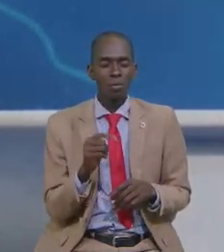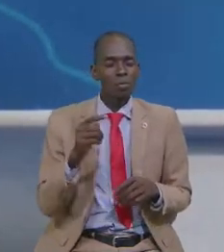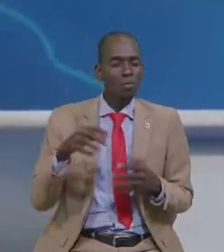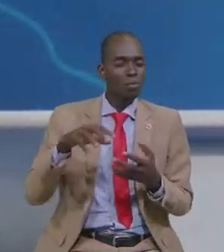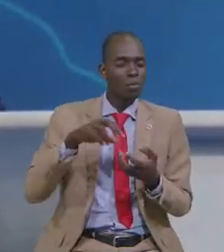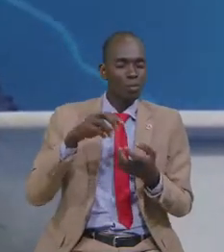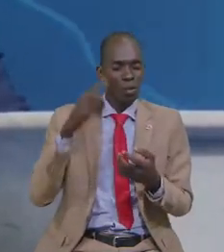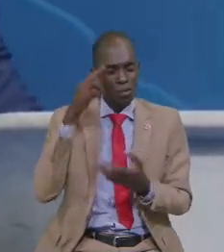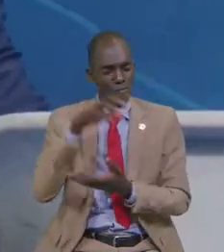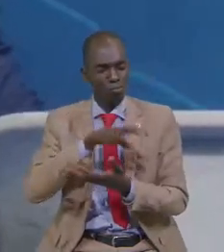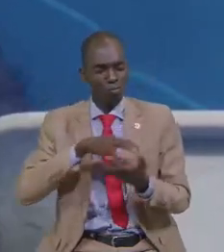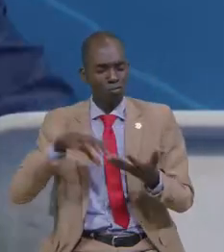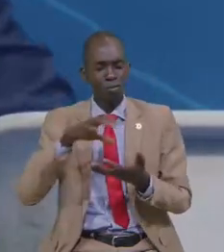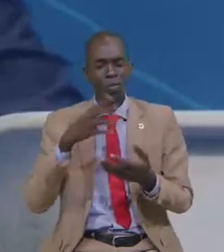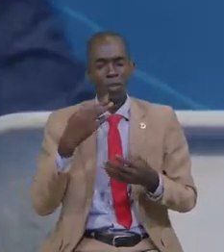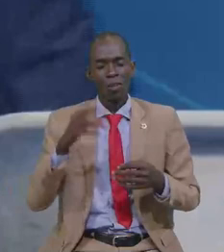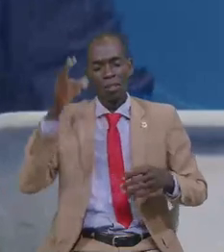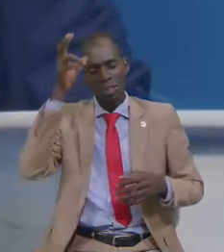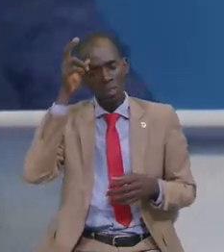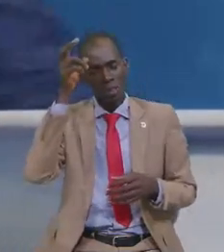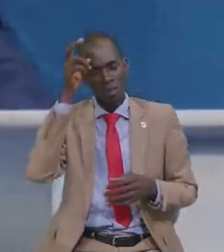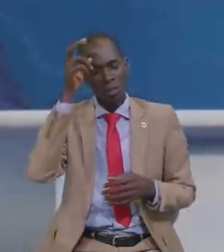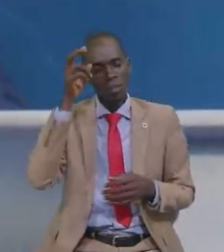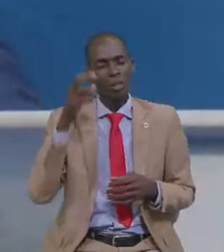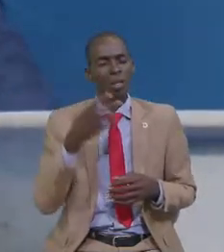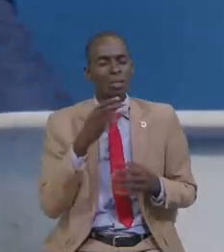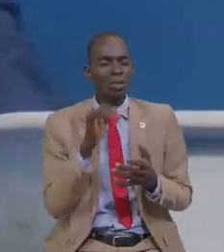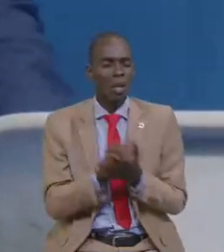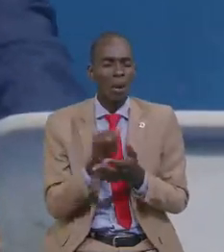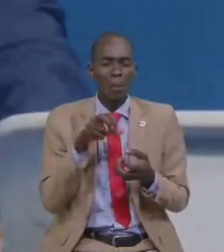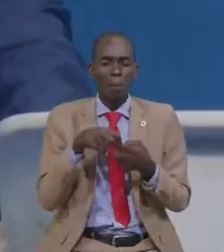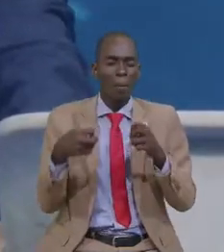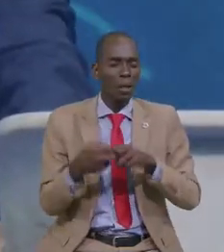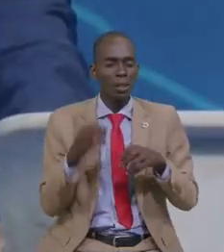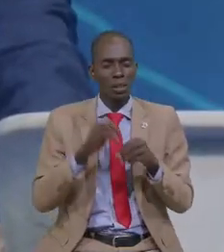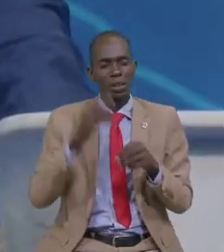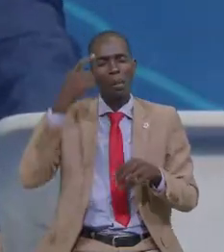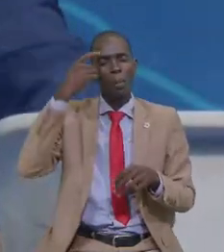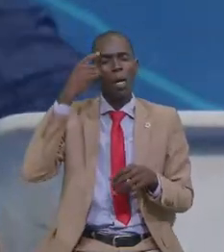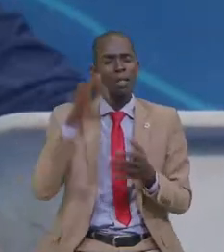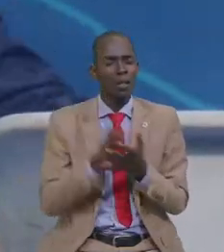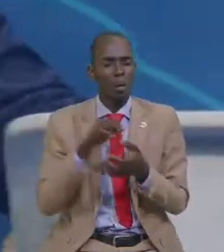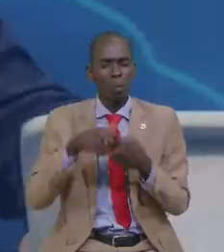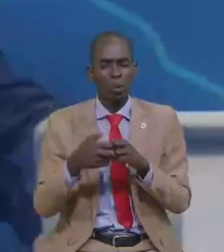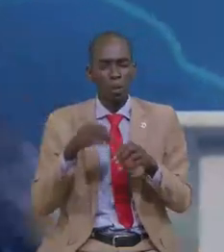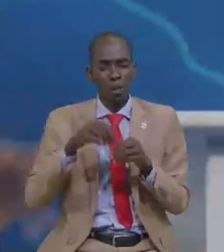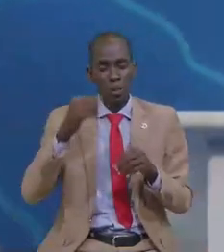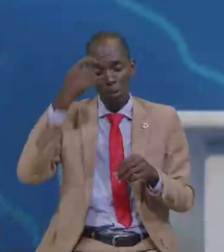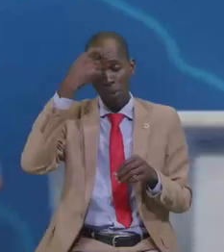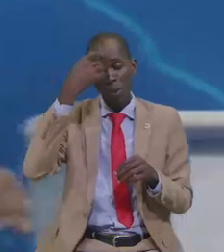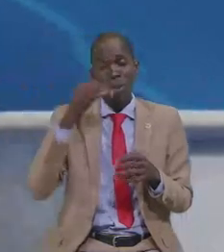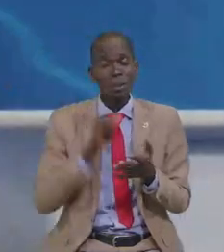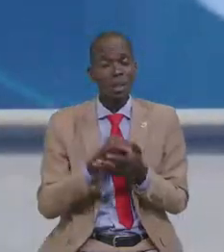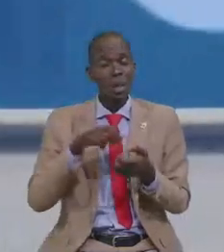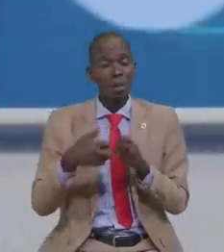du dérangement du diable, de Satan, ce problème dans l'esprit, dans